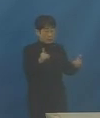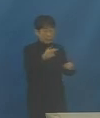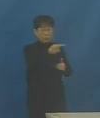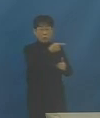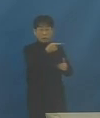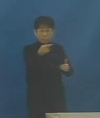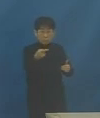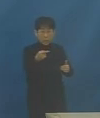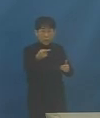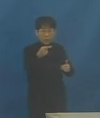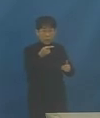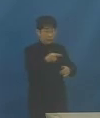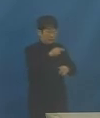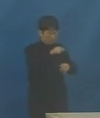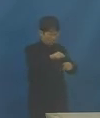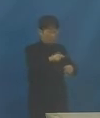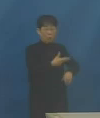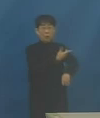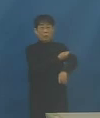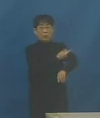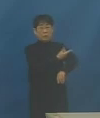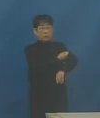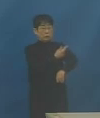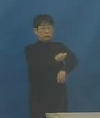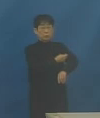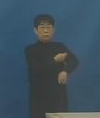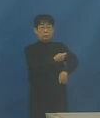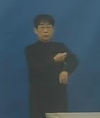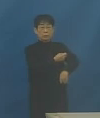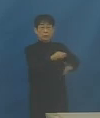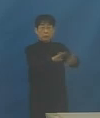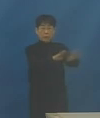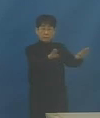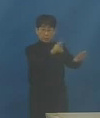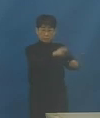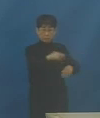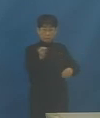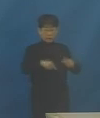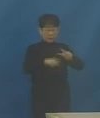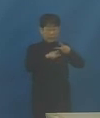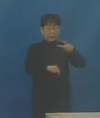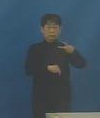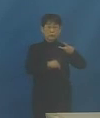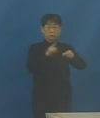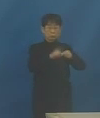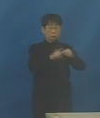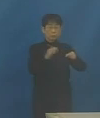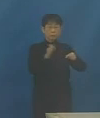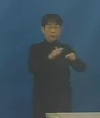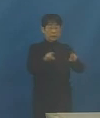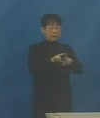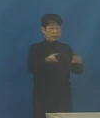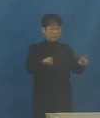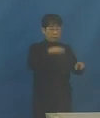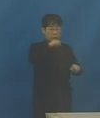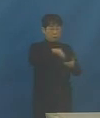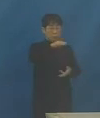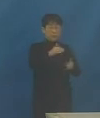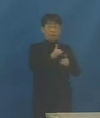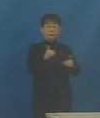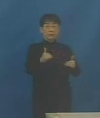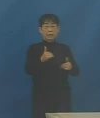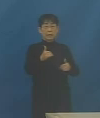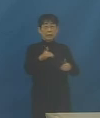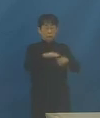入ってきましたまたあの2月中に一般高齢者に全ての市町村で